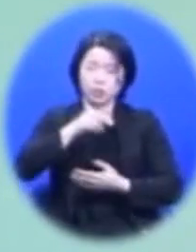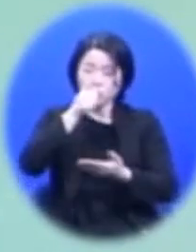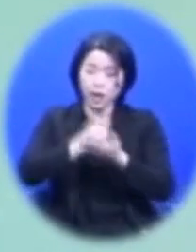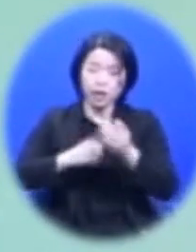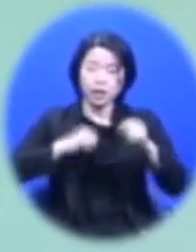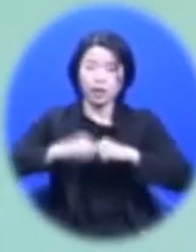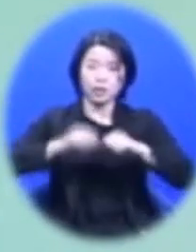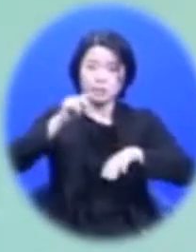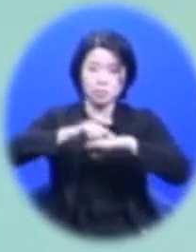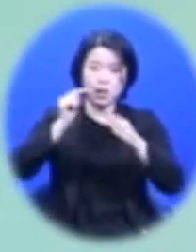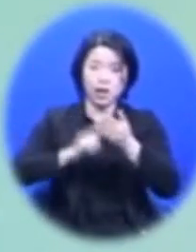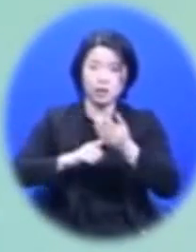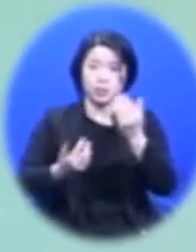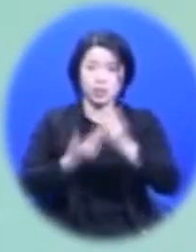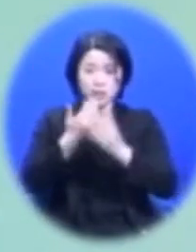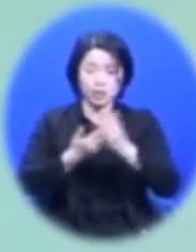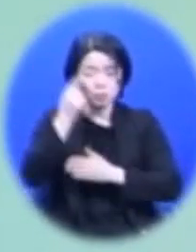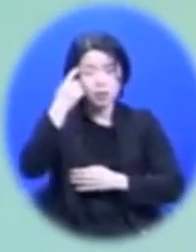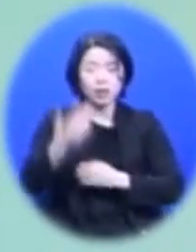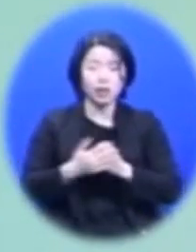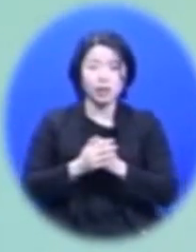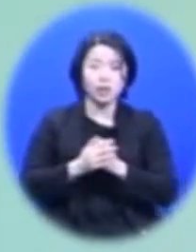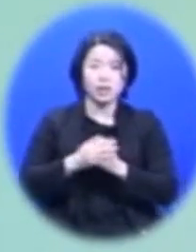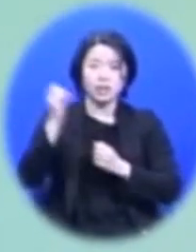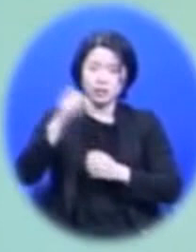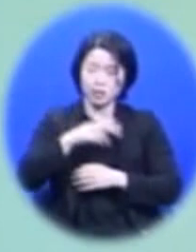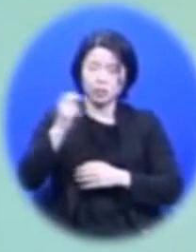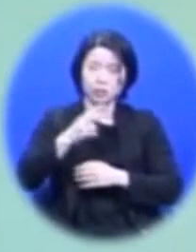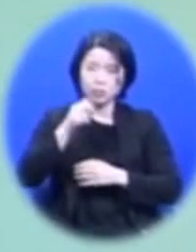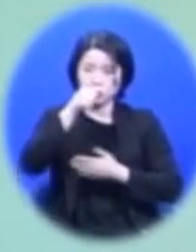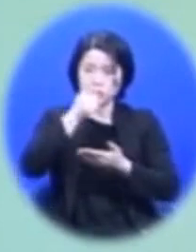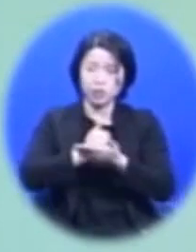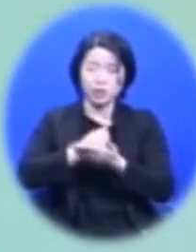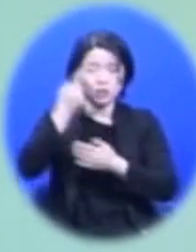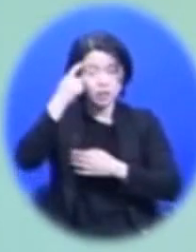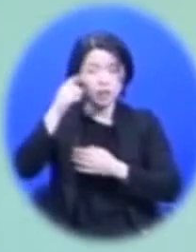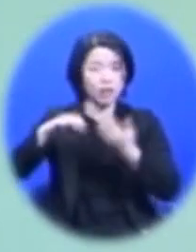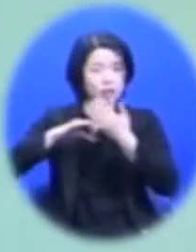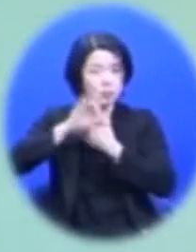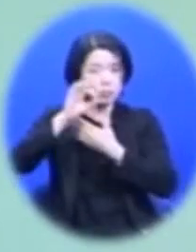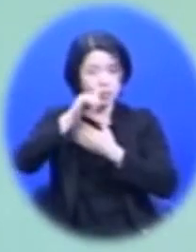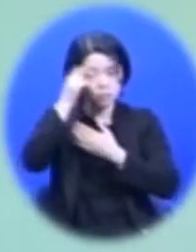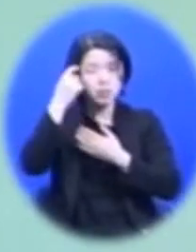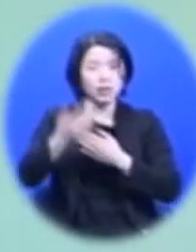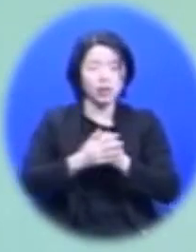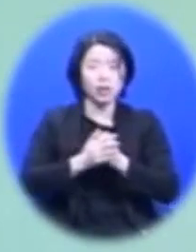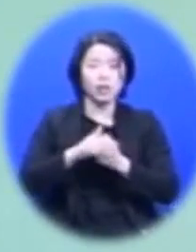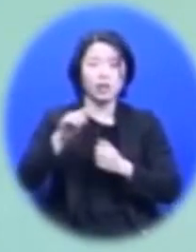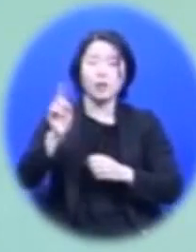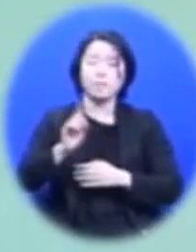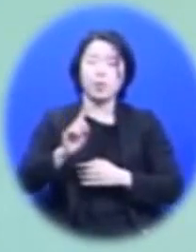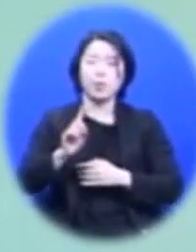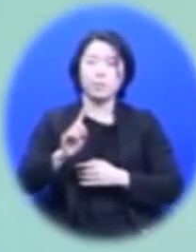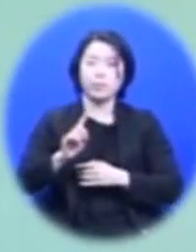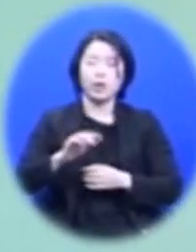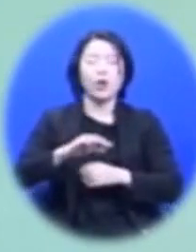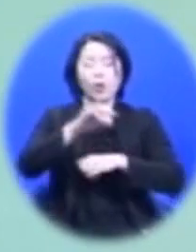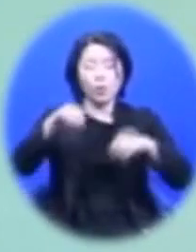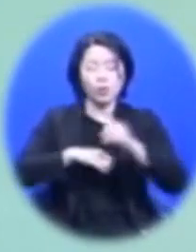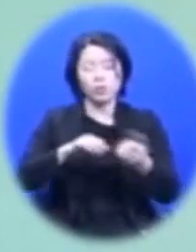들었습니까? 정말 자꾸 죄 짓는 생각이 들었습니까? 그러면 이렇게 구하세요. 하나님 차라리